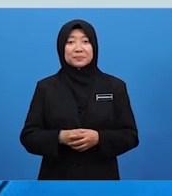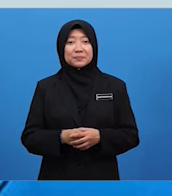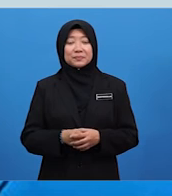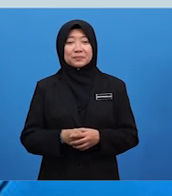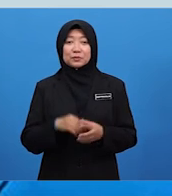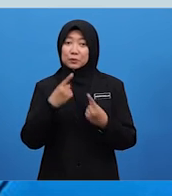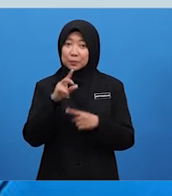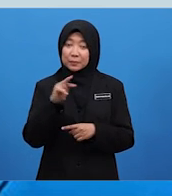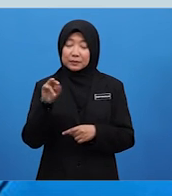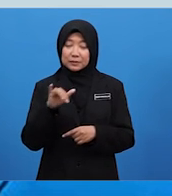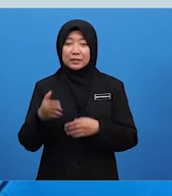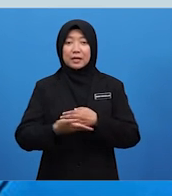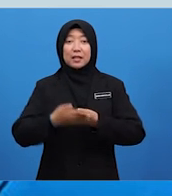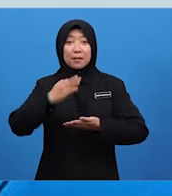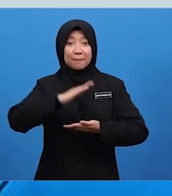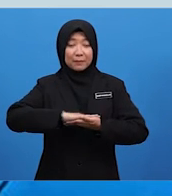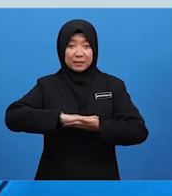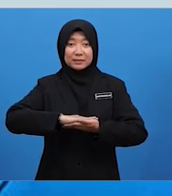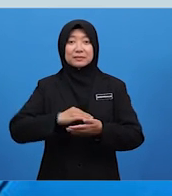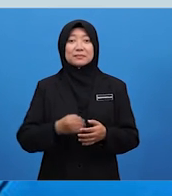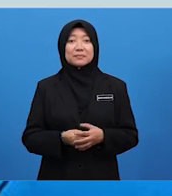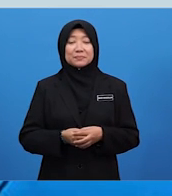Ya, jawapannya kelepet.